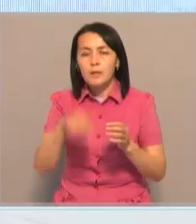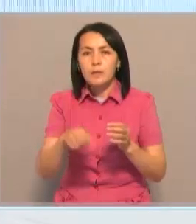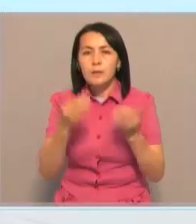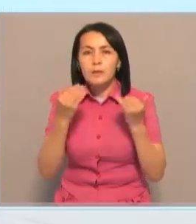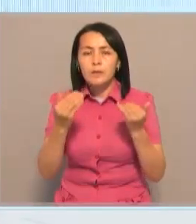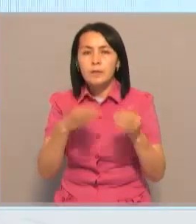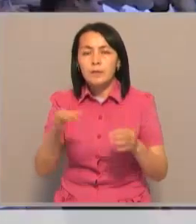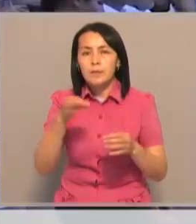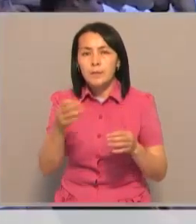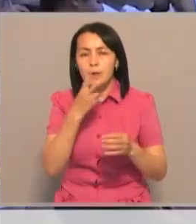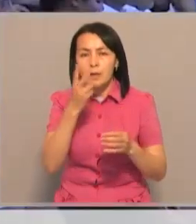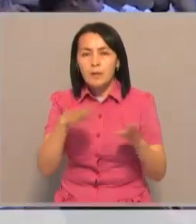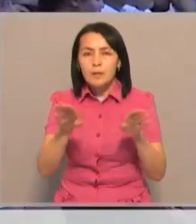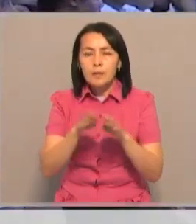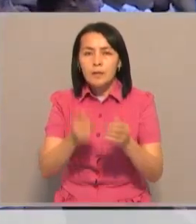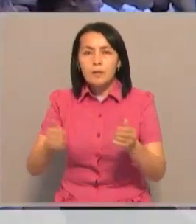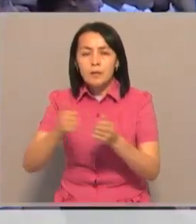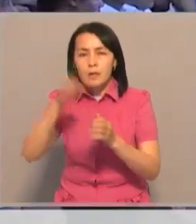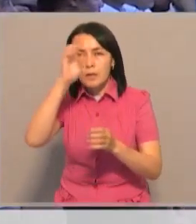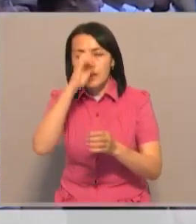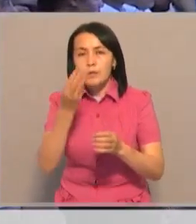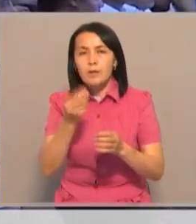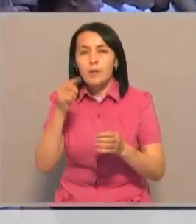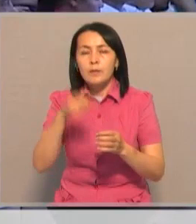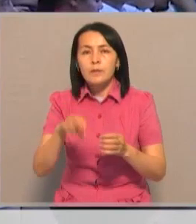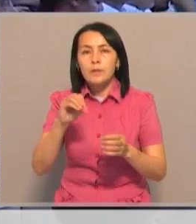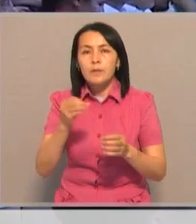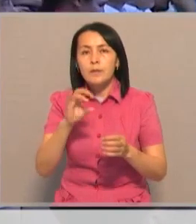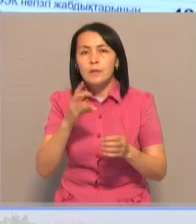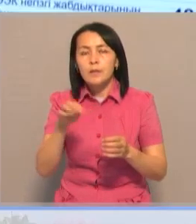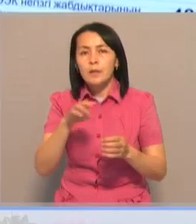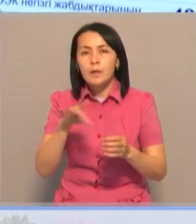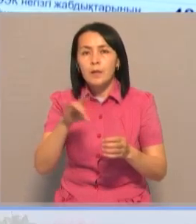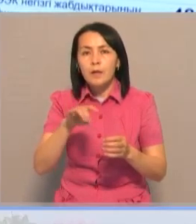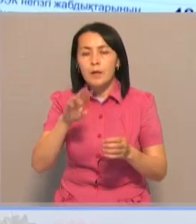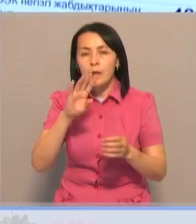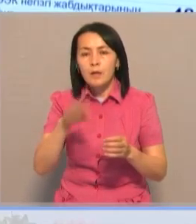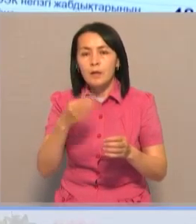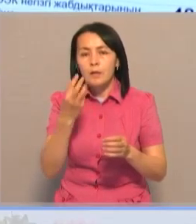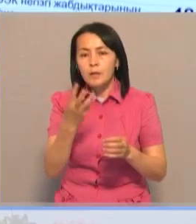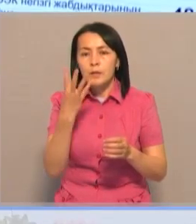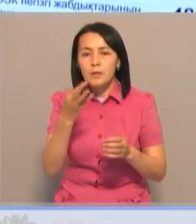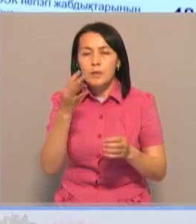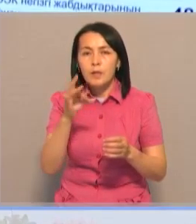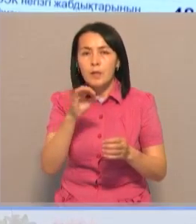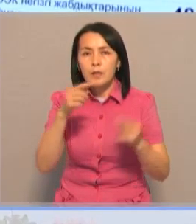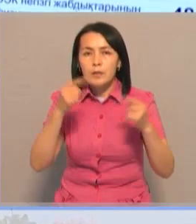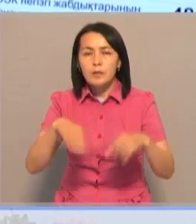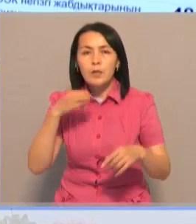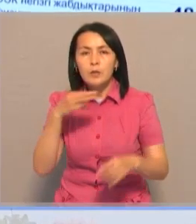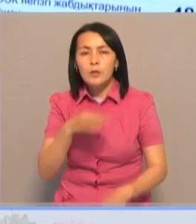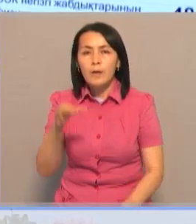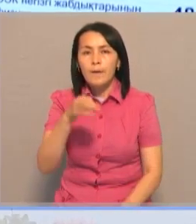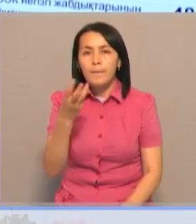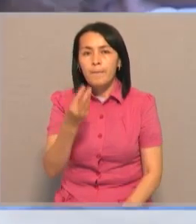зависимости от региона. В сравнении с соседними странами цена на СНГ в РК ниже в 3-4 раза. Для Туркестанской